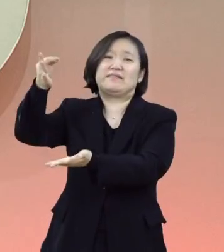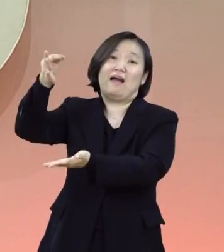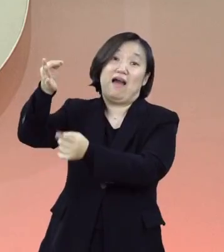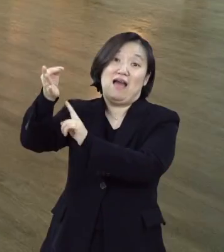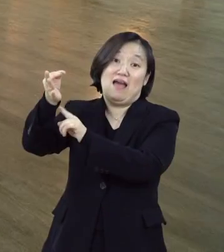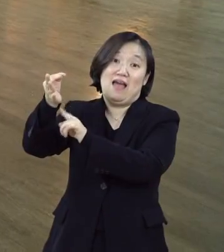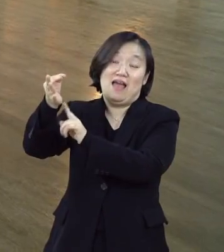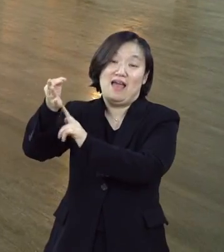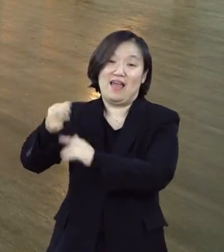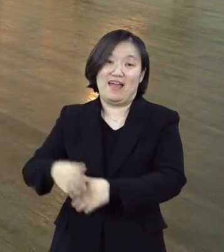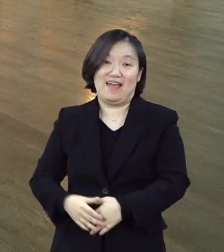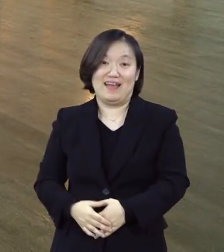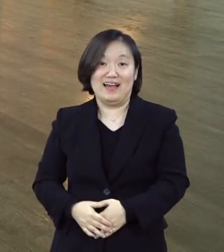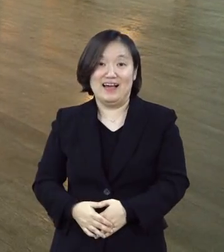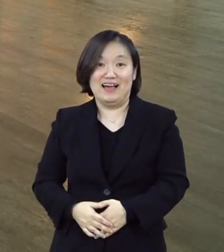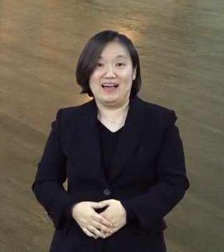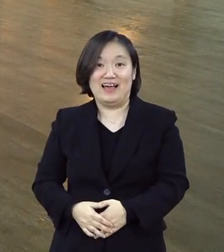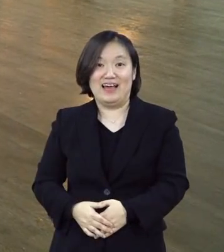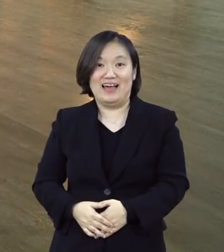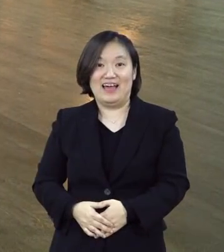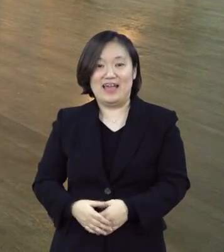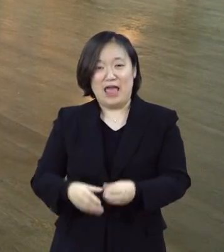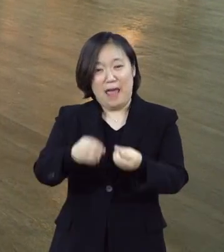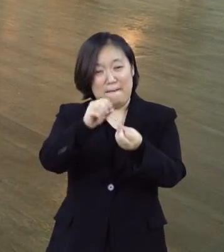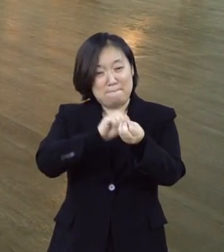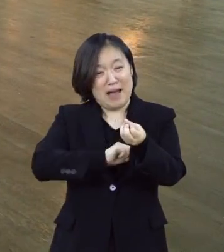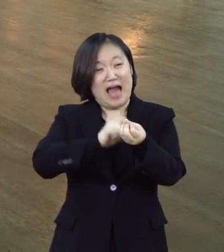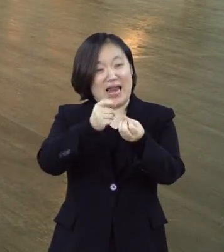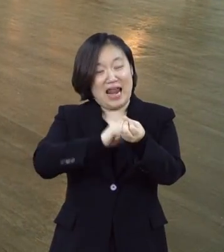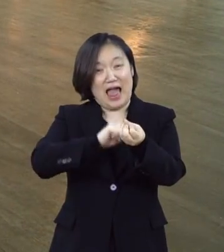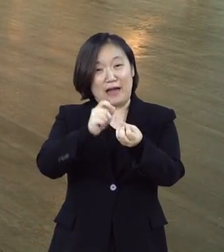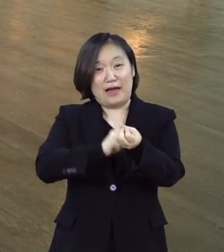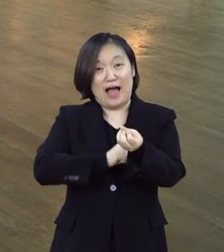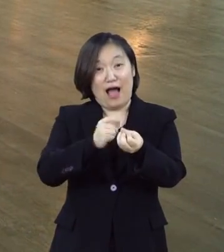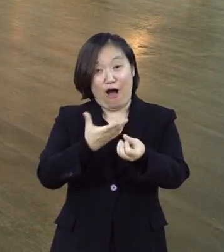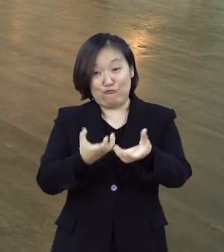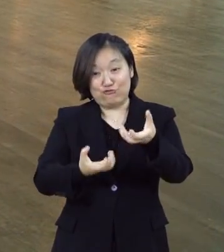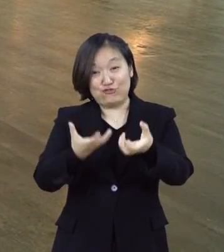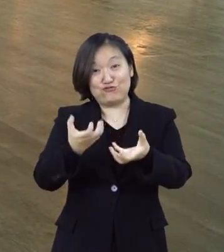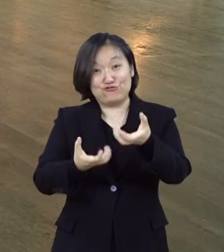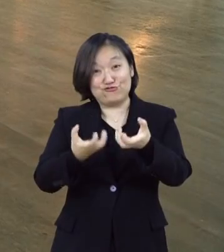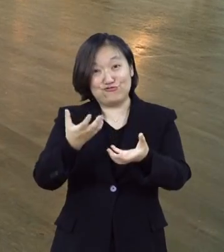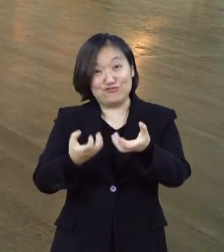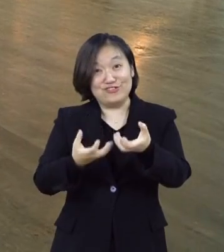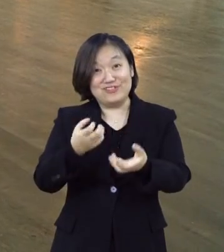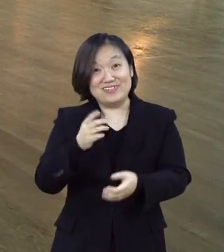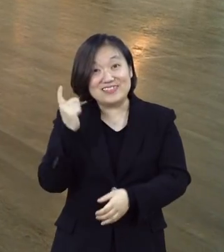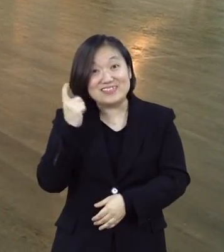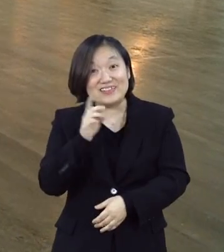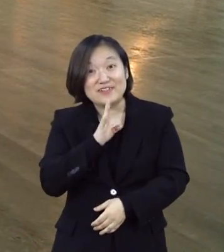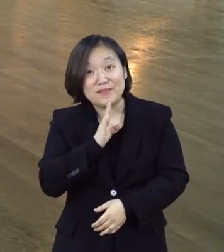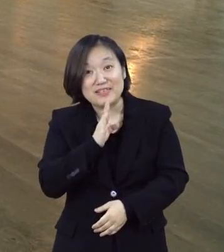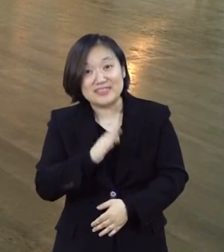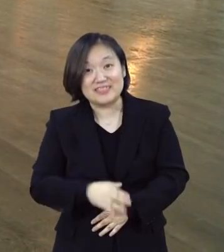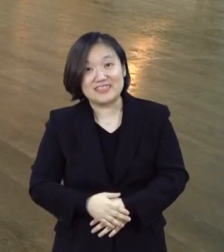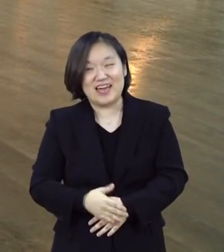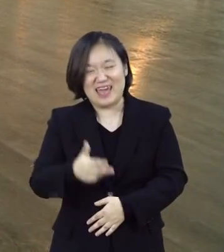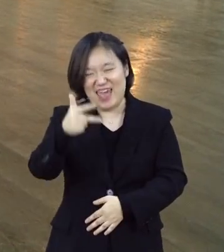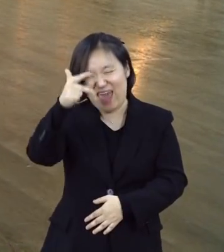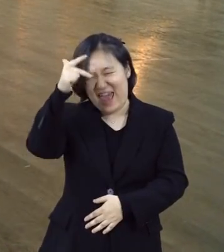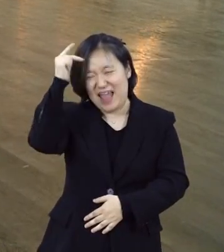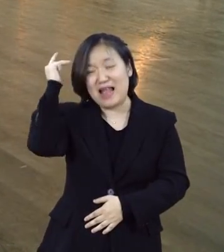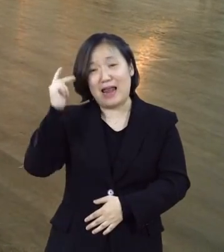바나나 못 먹는 사람들이 바나나 먹고 싶어서 바나나 우유를 먹었대요. 뭐 저도 들은 얘기인데 하여튼 옛날에 엄청 귀했다고